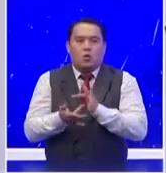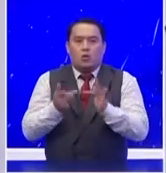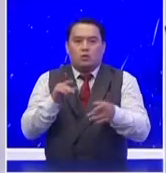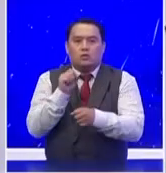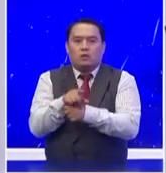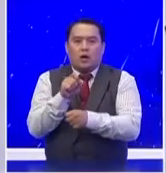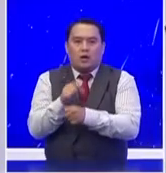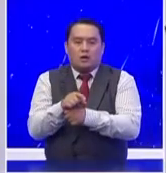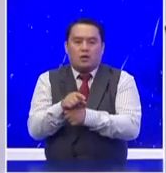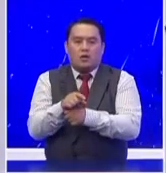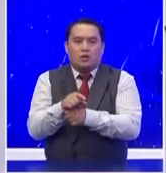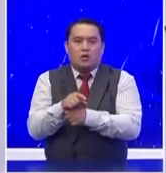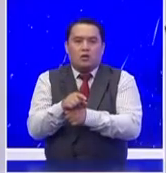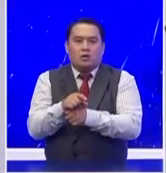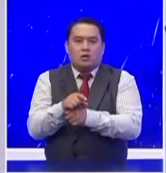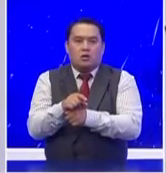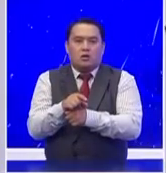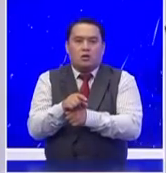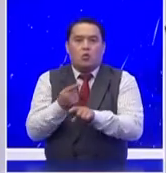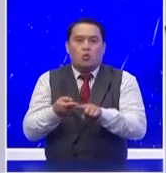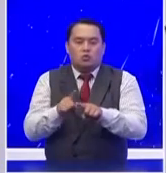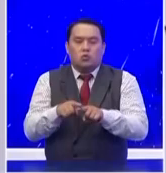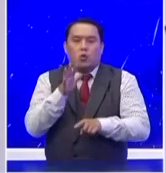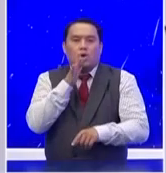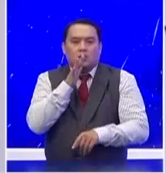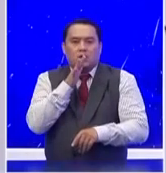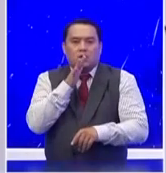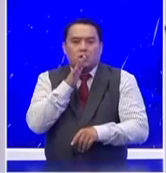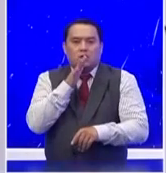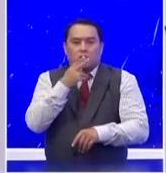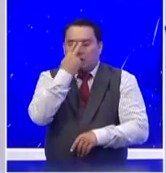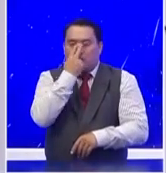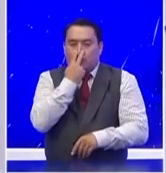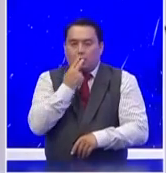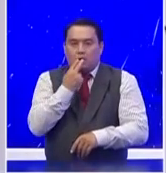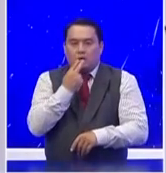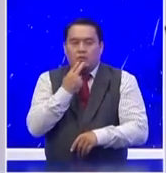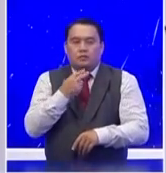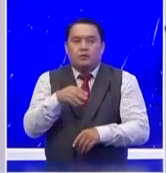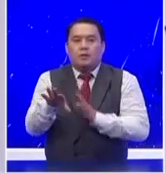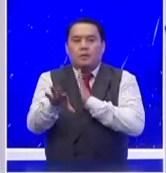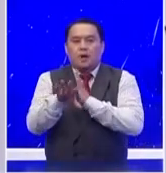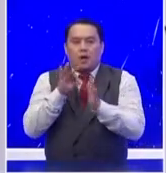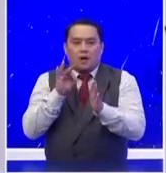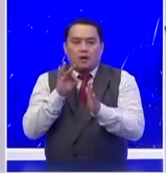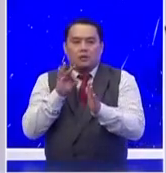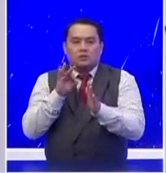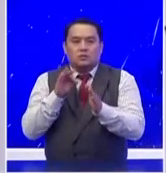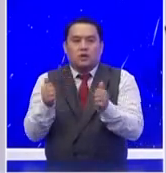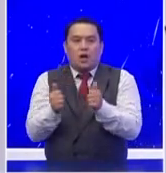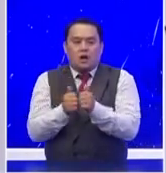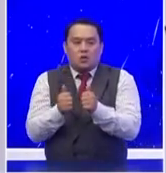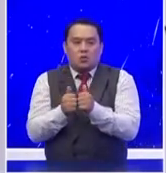арқылы құрбандық шалу кезінде осы кезге дейін дағды болып үйреніп қалған малды өзіміз таңдау, қасапшының жанына